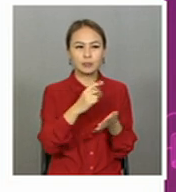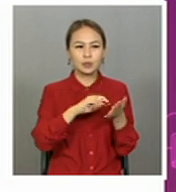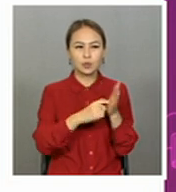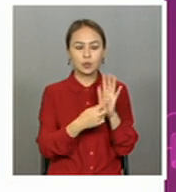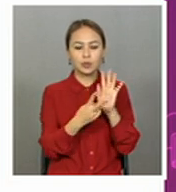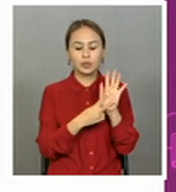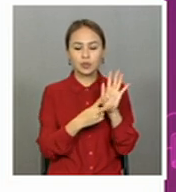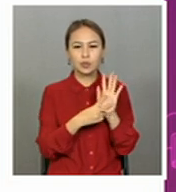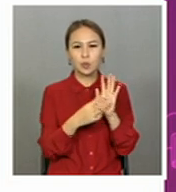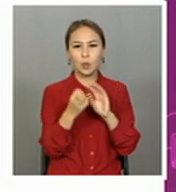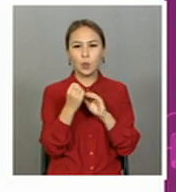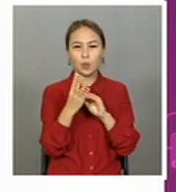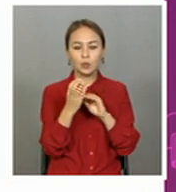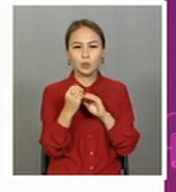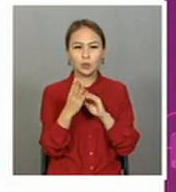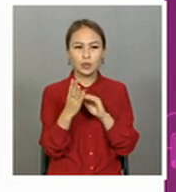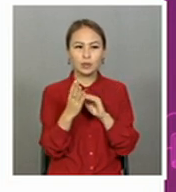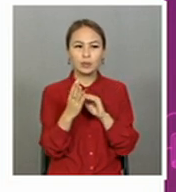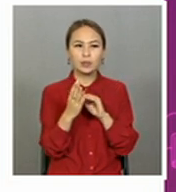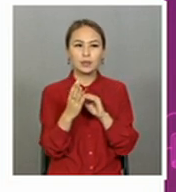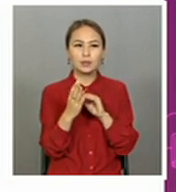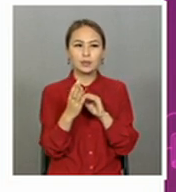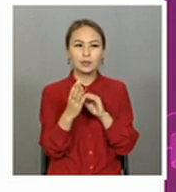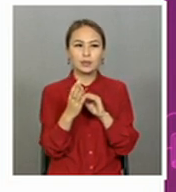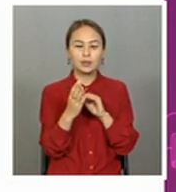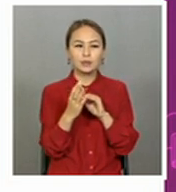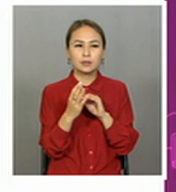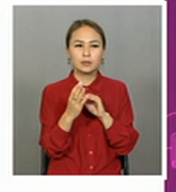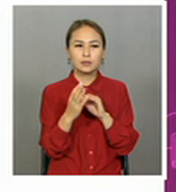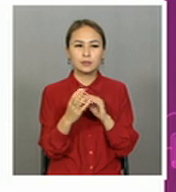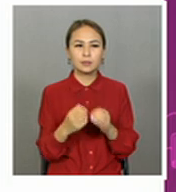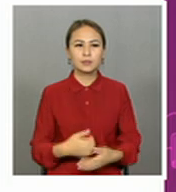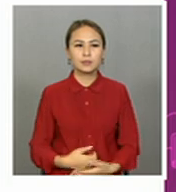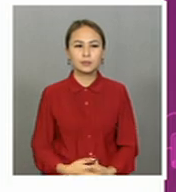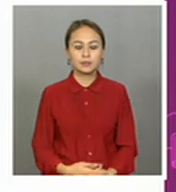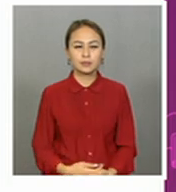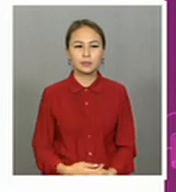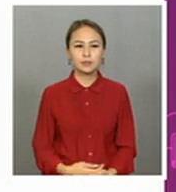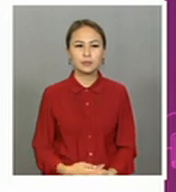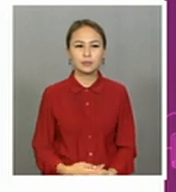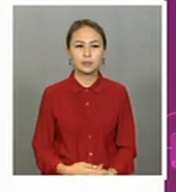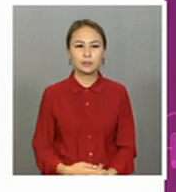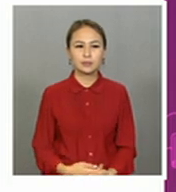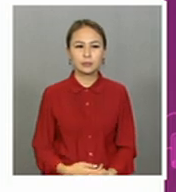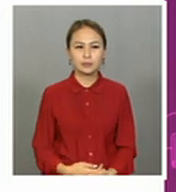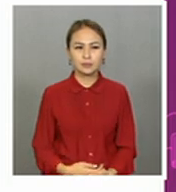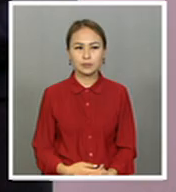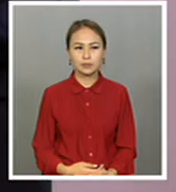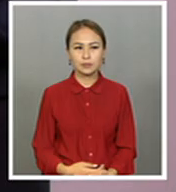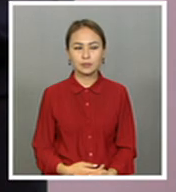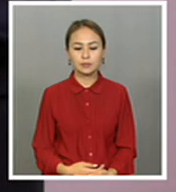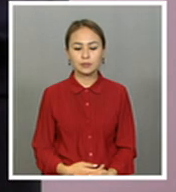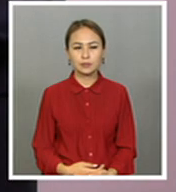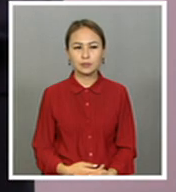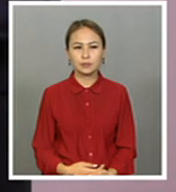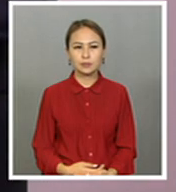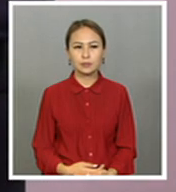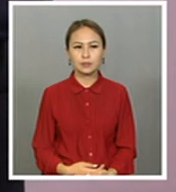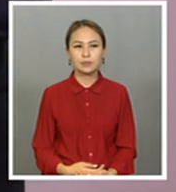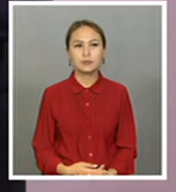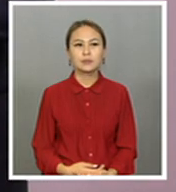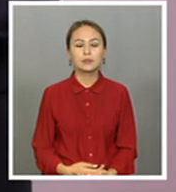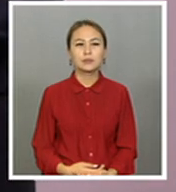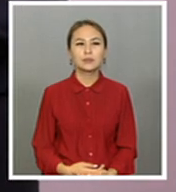көбейтіндісін есептеу нәтижесінде 7 минутта 14 құймақ пісіретінін білдіңдер. Минутына